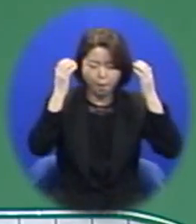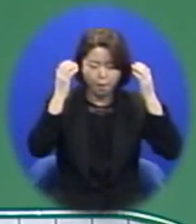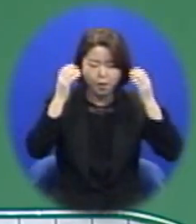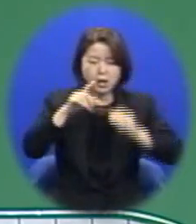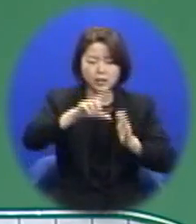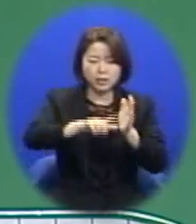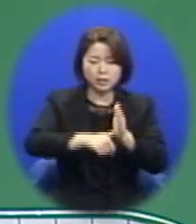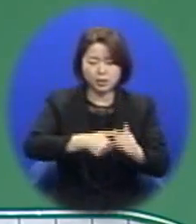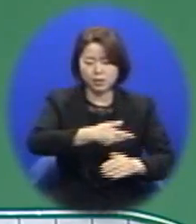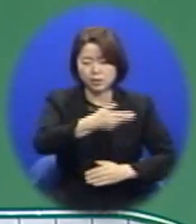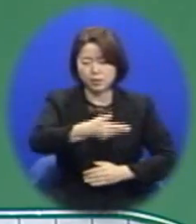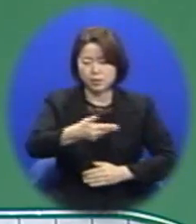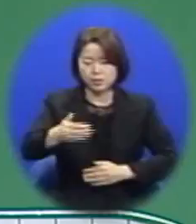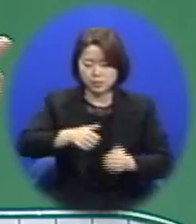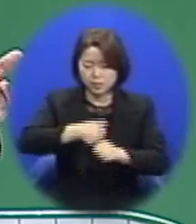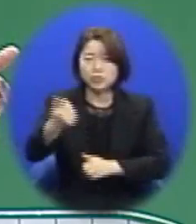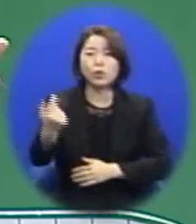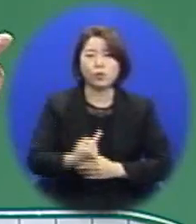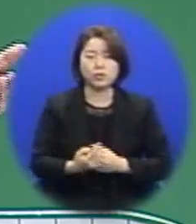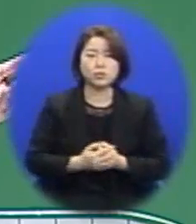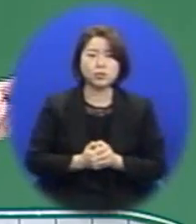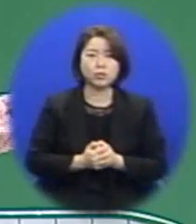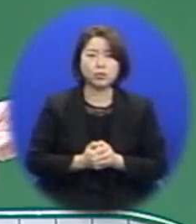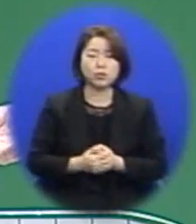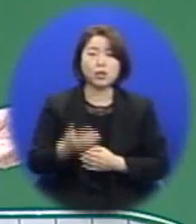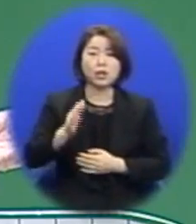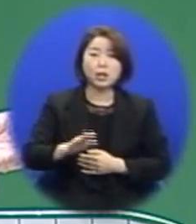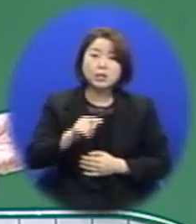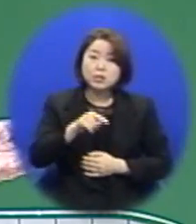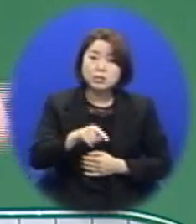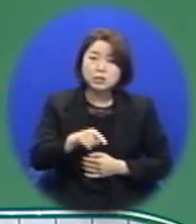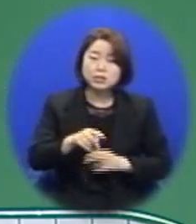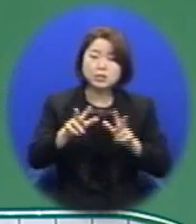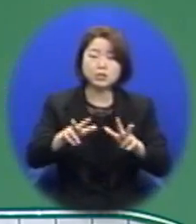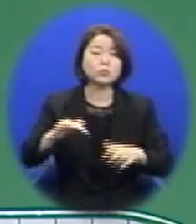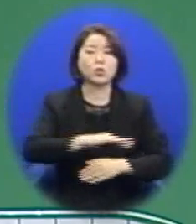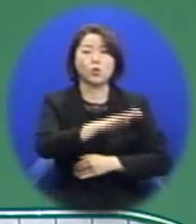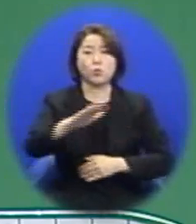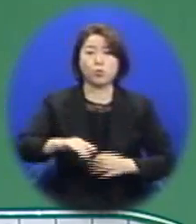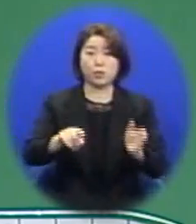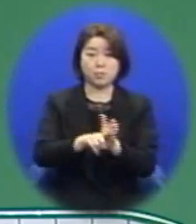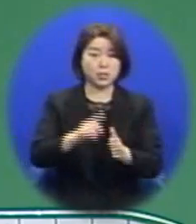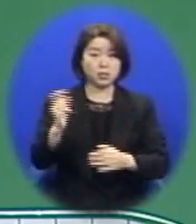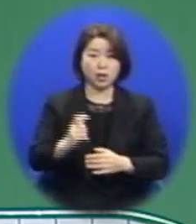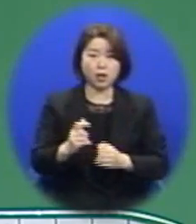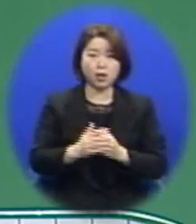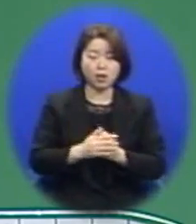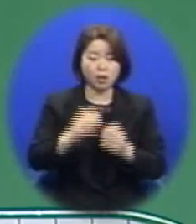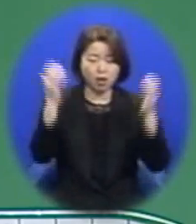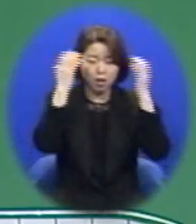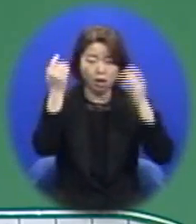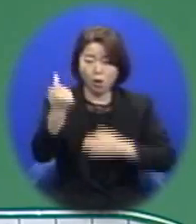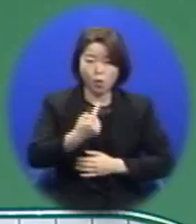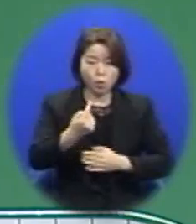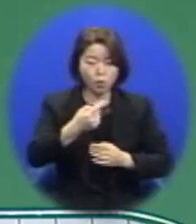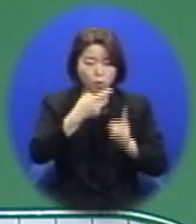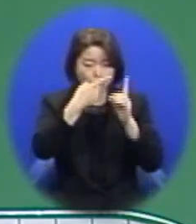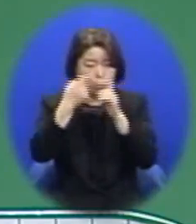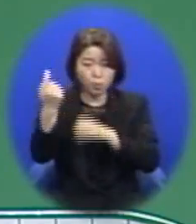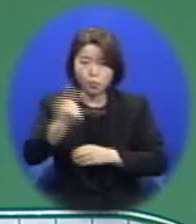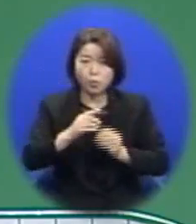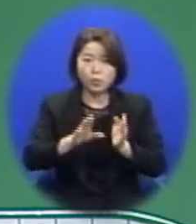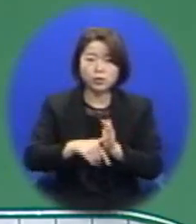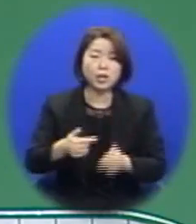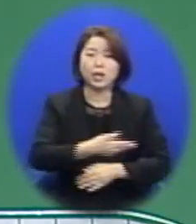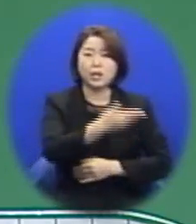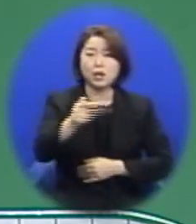지나갔어요. 근데 지금은 우리 믿음이 그만큼 강합니까? 시련이 오고 유혹이 올 때 여러분의 믿음은 그것을